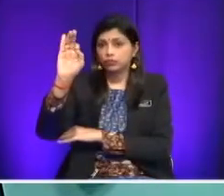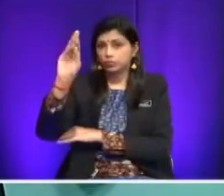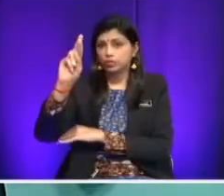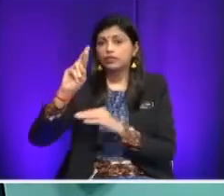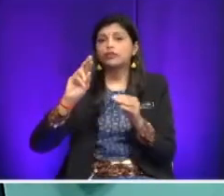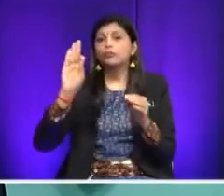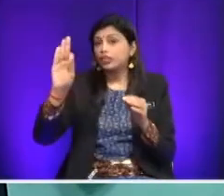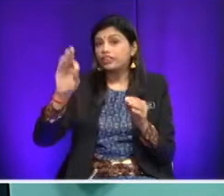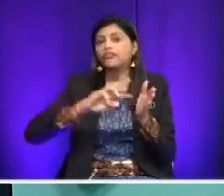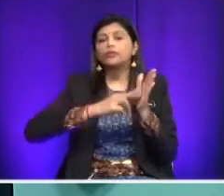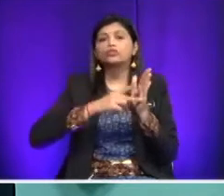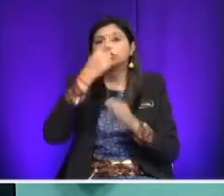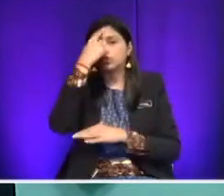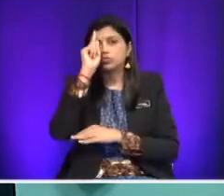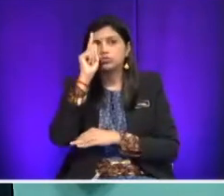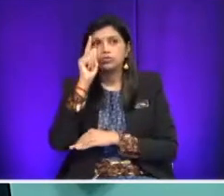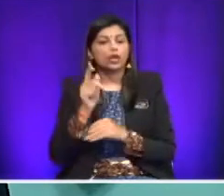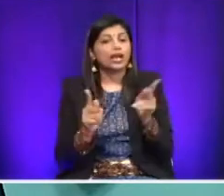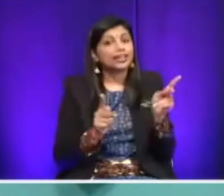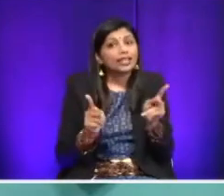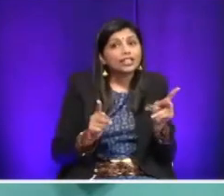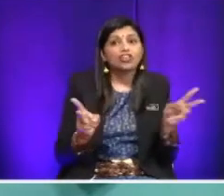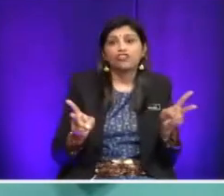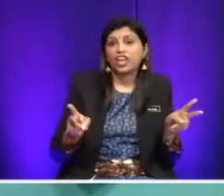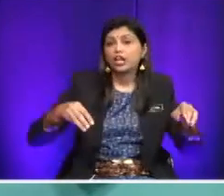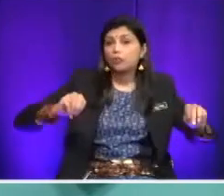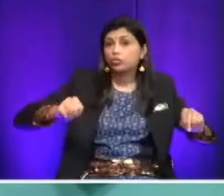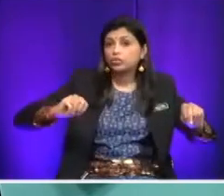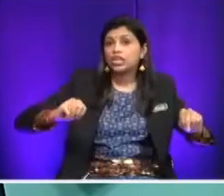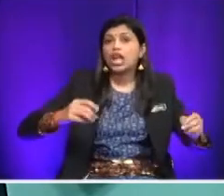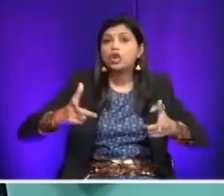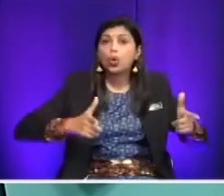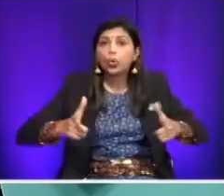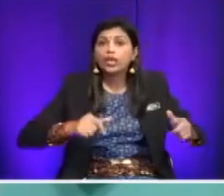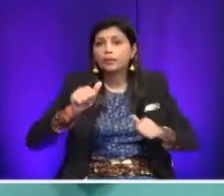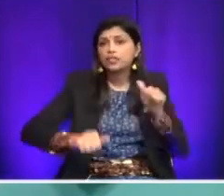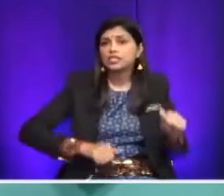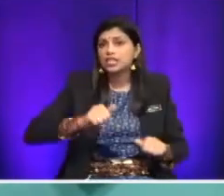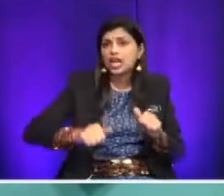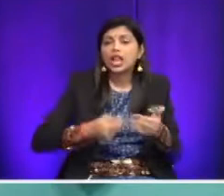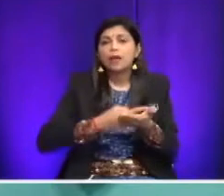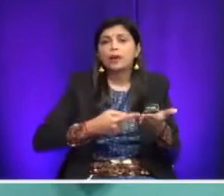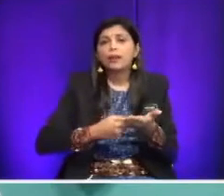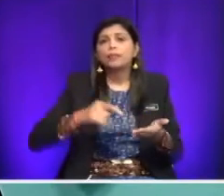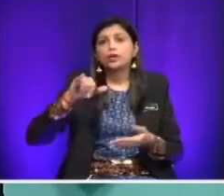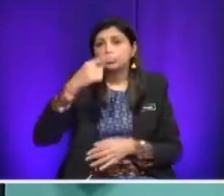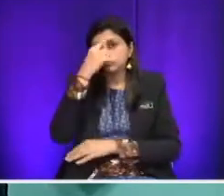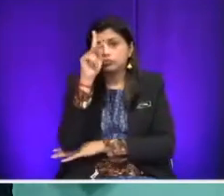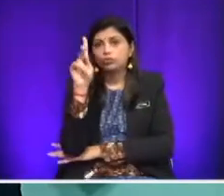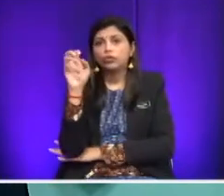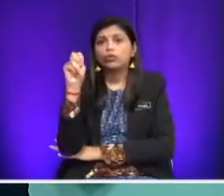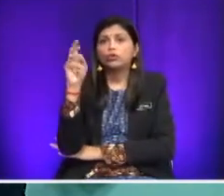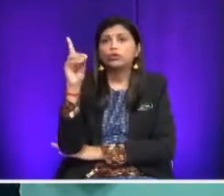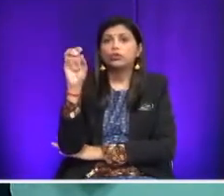terkesan pedekan raturejeki dengan hinggalah Sebesar sebesar dipastikan sampailah ke kapal terbang itu adalah berkaitan dengan